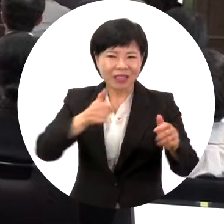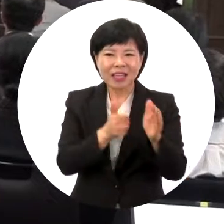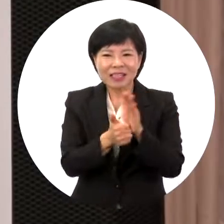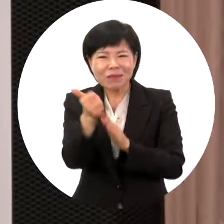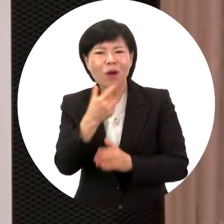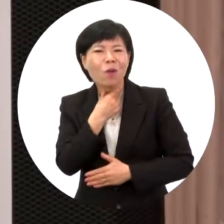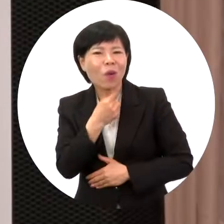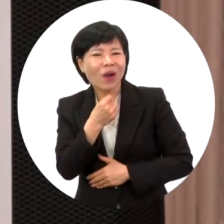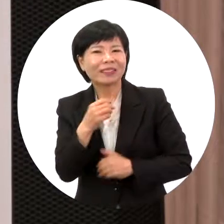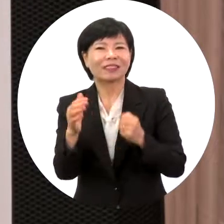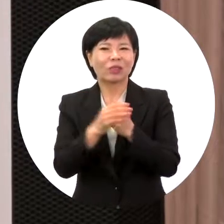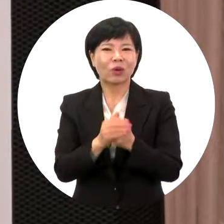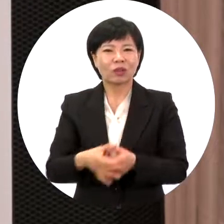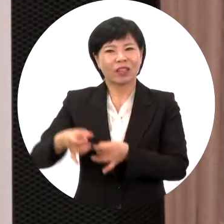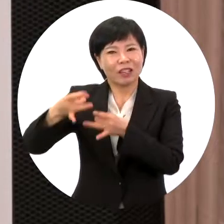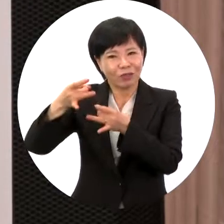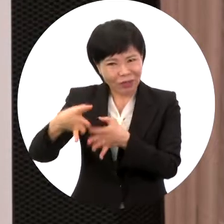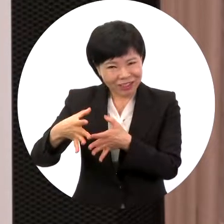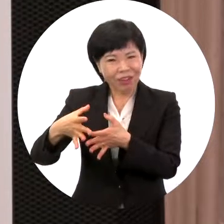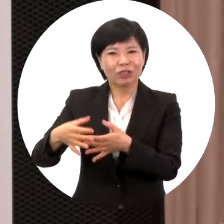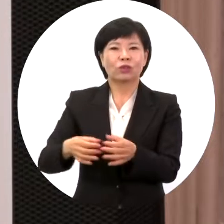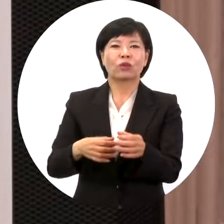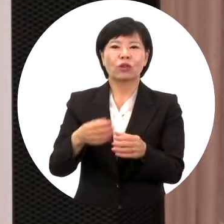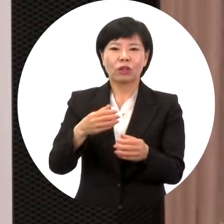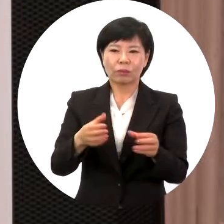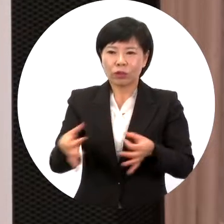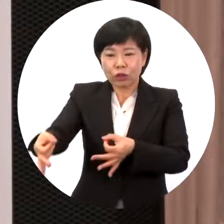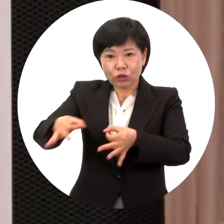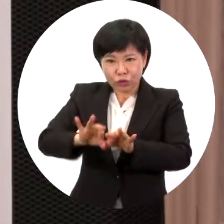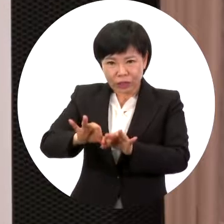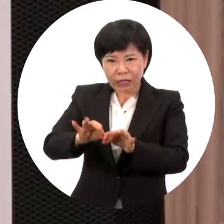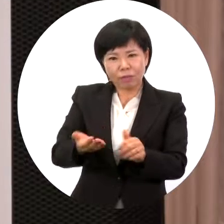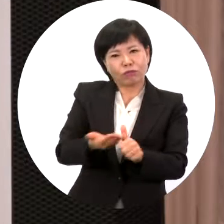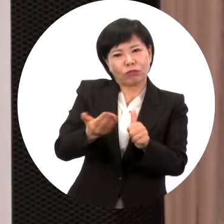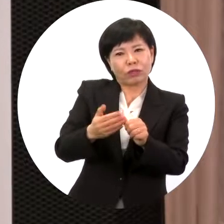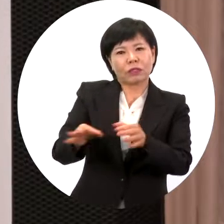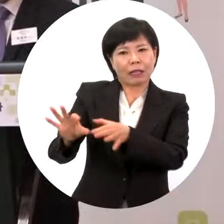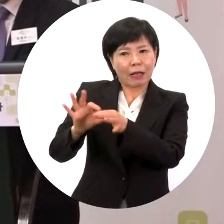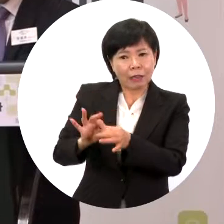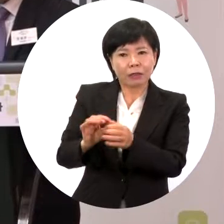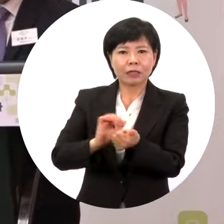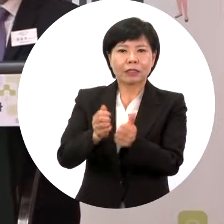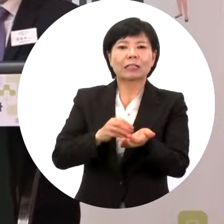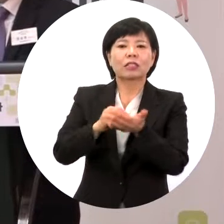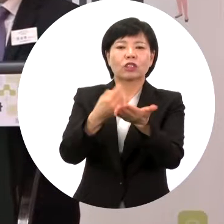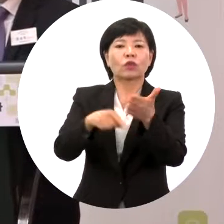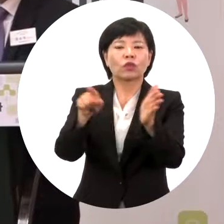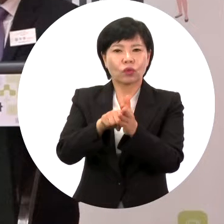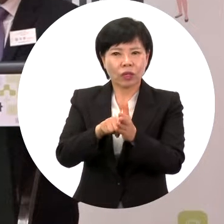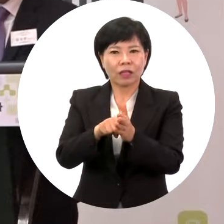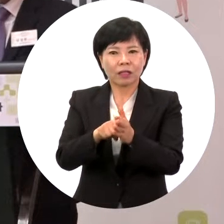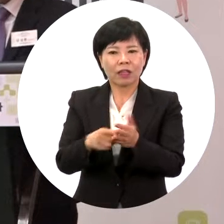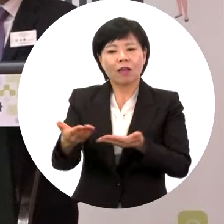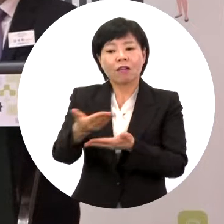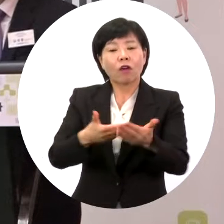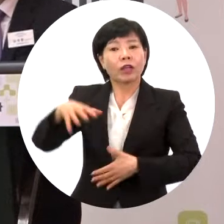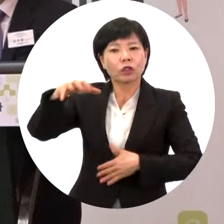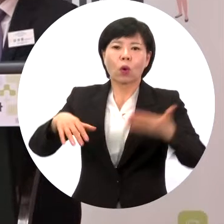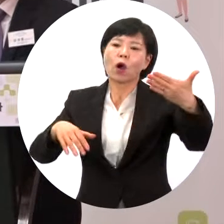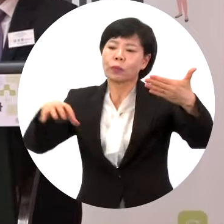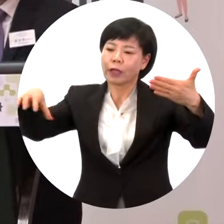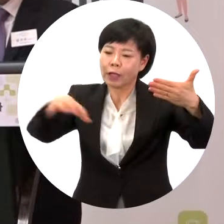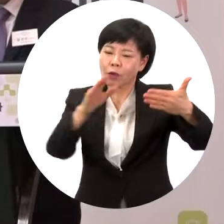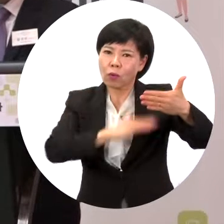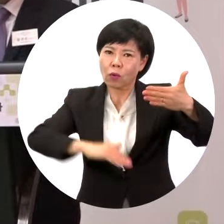기업의 발굴과 육성, 투자, 출자, 융자 등 본격적인 상장 지원을 위해 2022년 10월 한국거래소 등